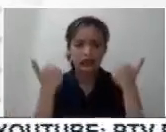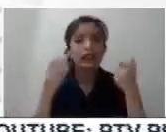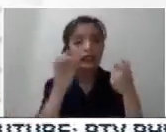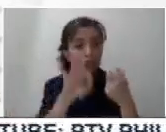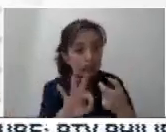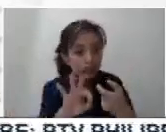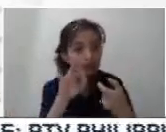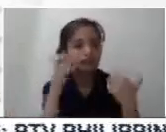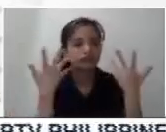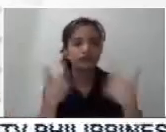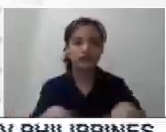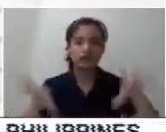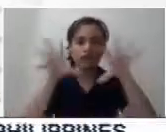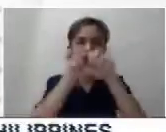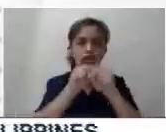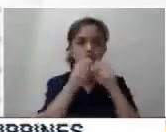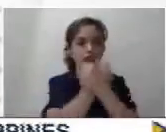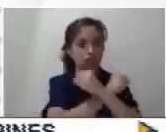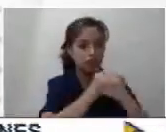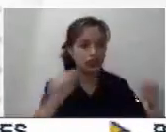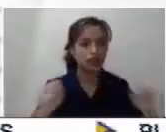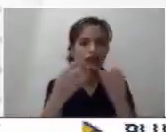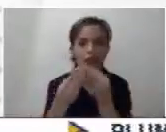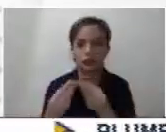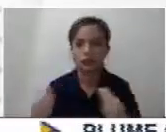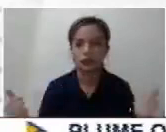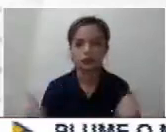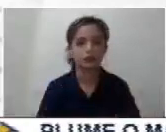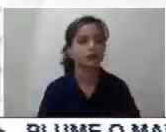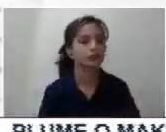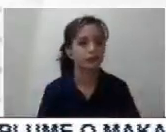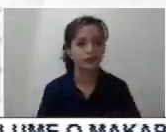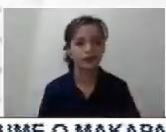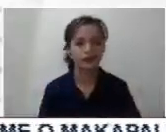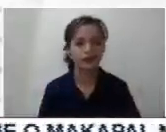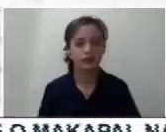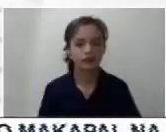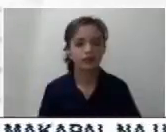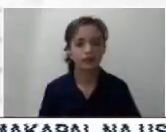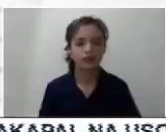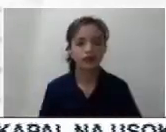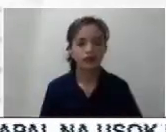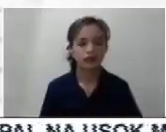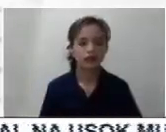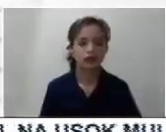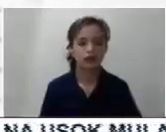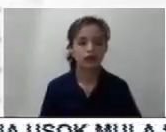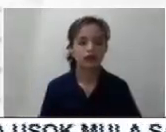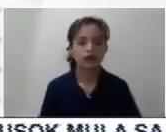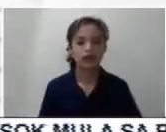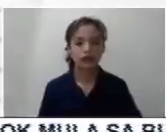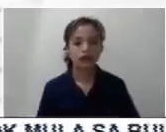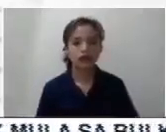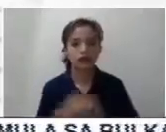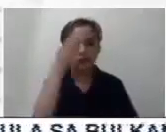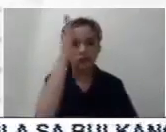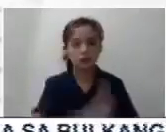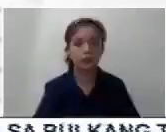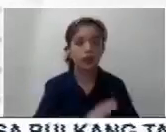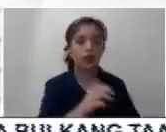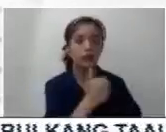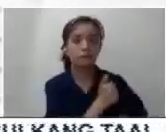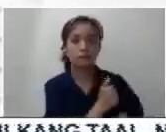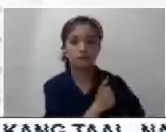ginagamot, habang 5 ang unaccounted pa sa panig ng militar. Sa hanay ng mga sibilyan, 4 ang nasugatan